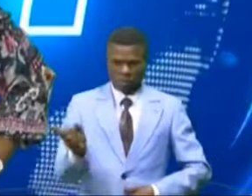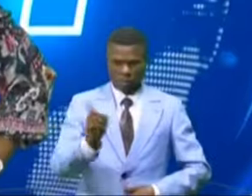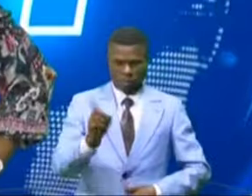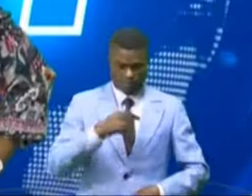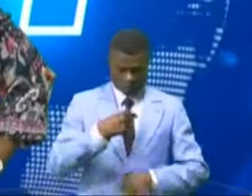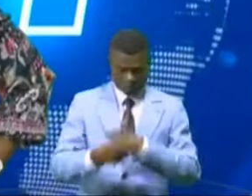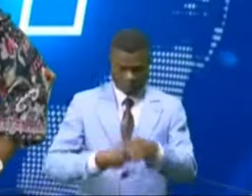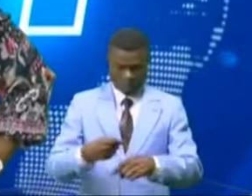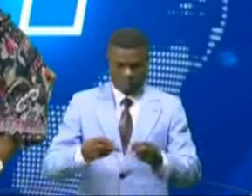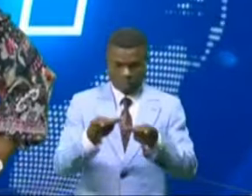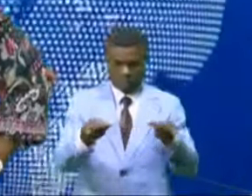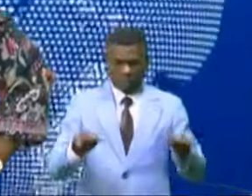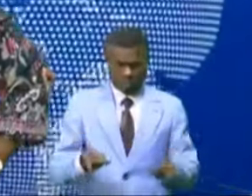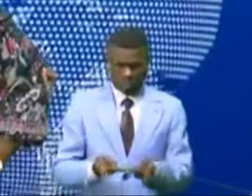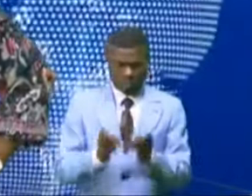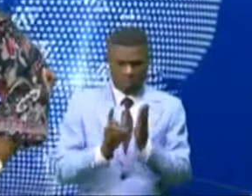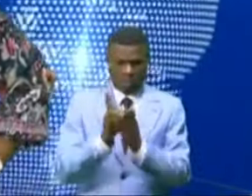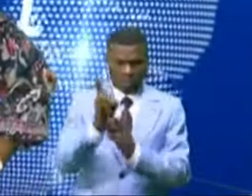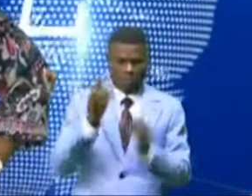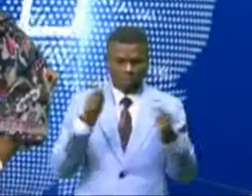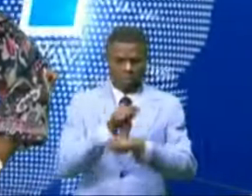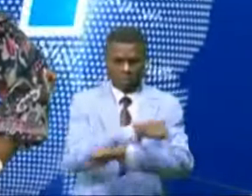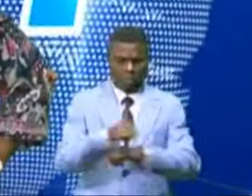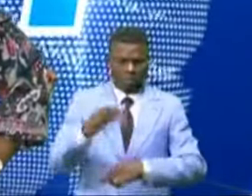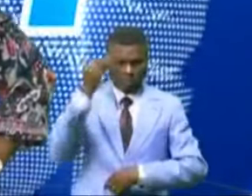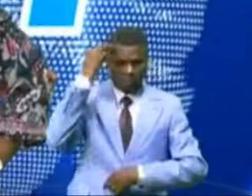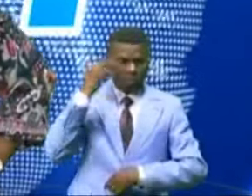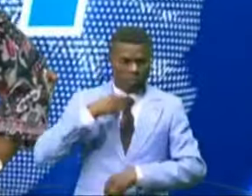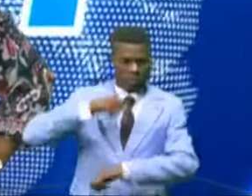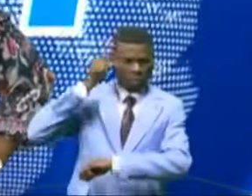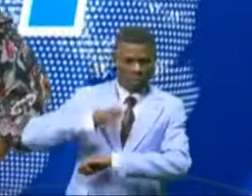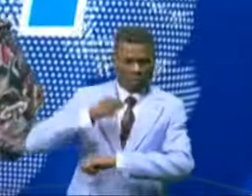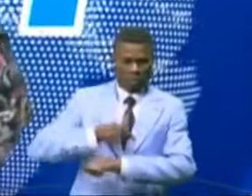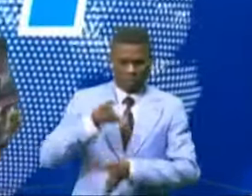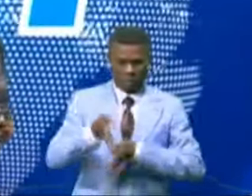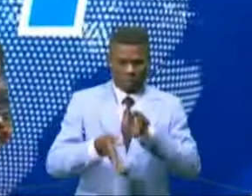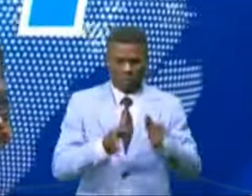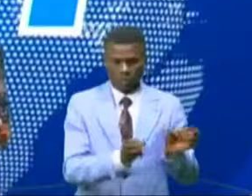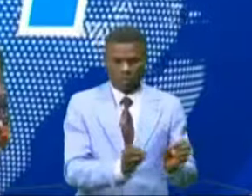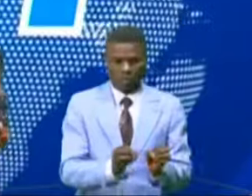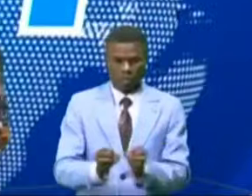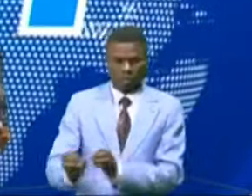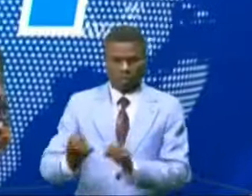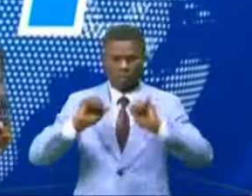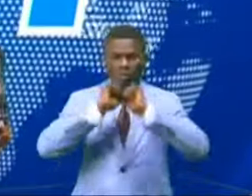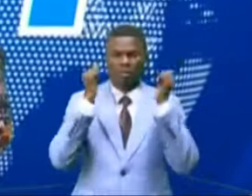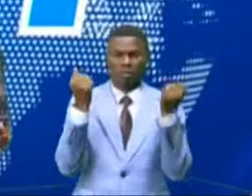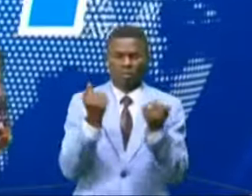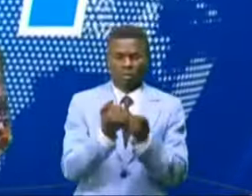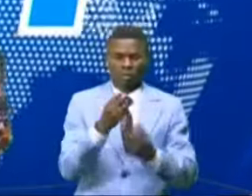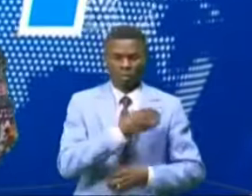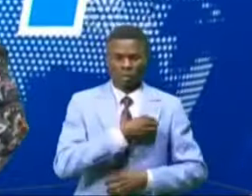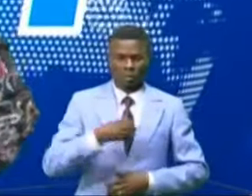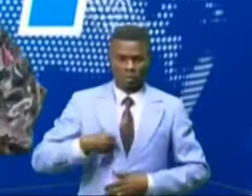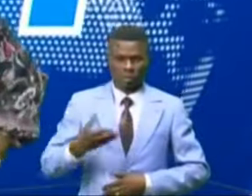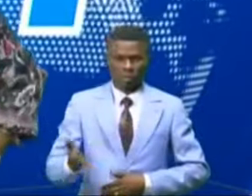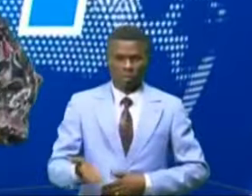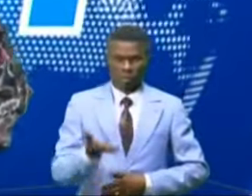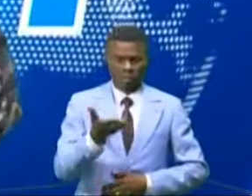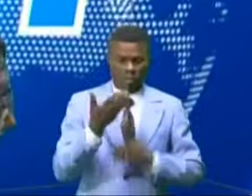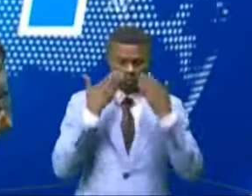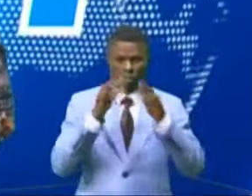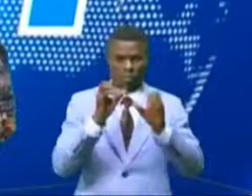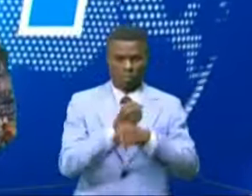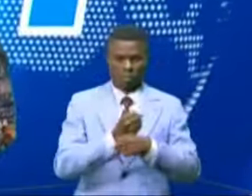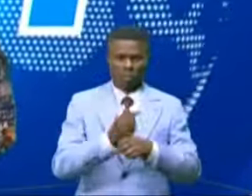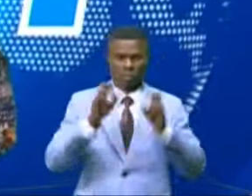parti de la place des Évolués jusqu'au ministère de la Justice. Marche organisée par les associations féminines. Voilà